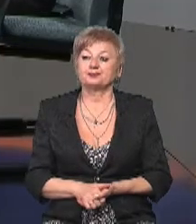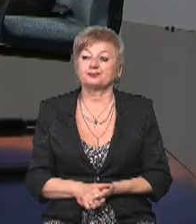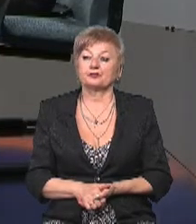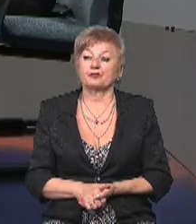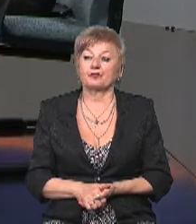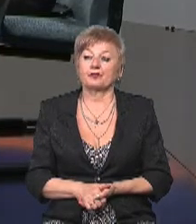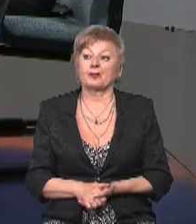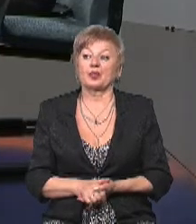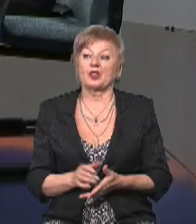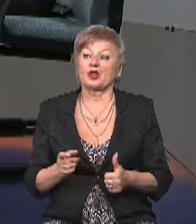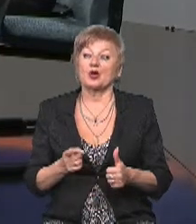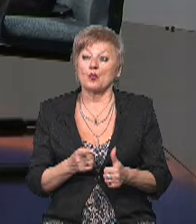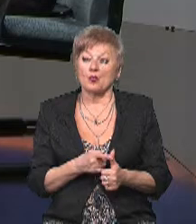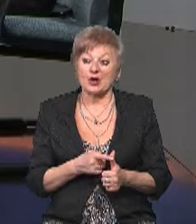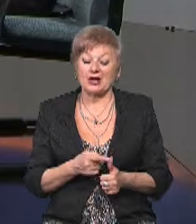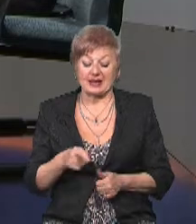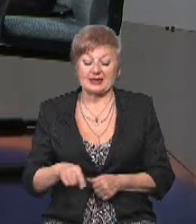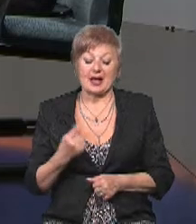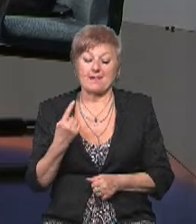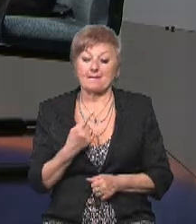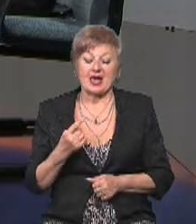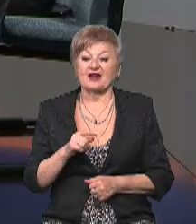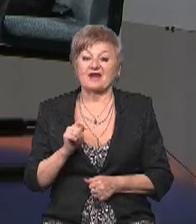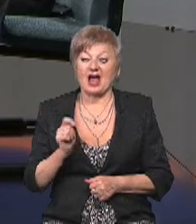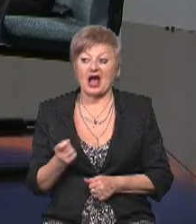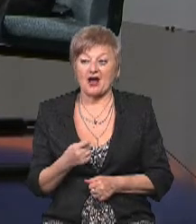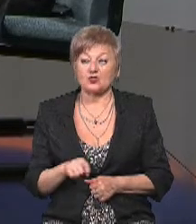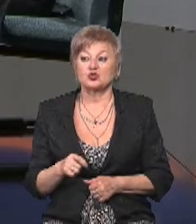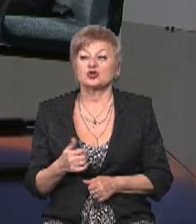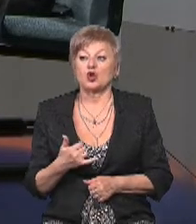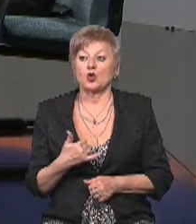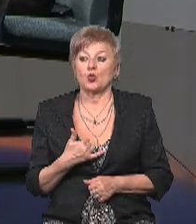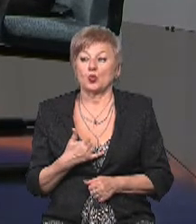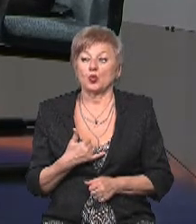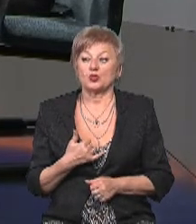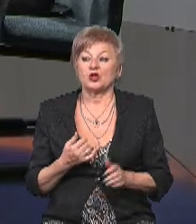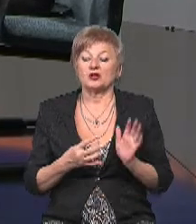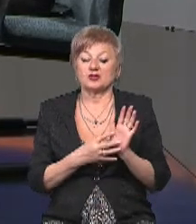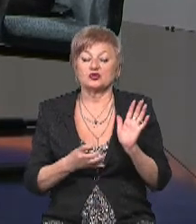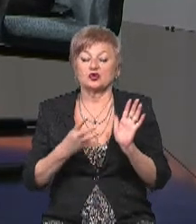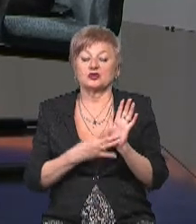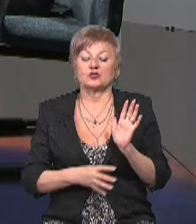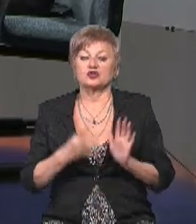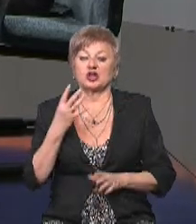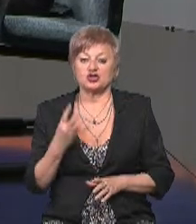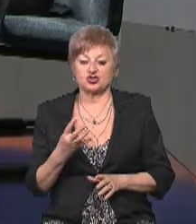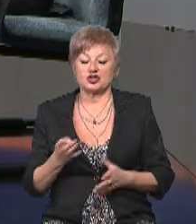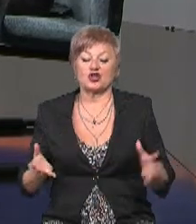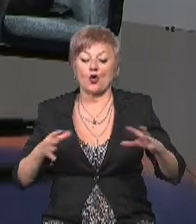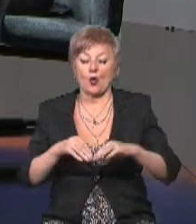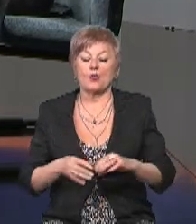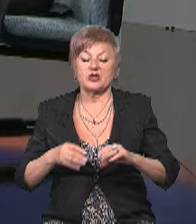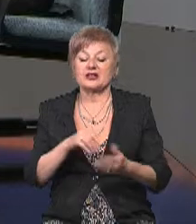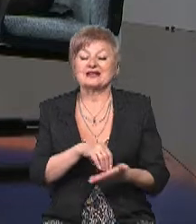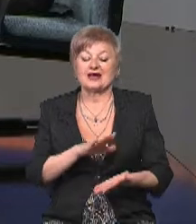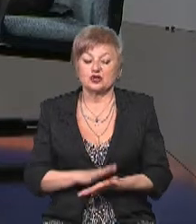Дивіться, по-перше, на 1 серпня в нас вже 994 об'єднання створено,